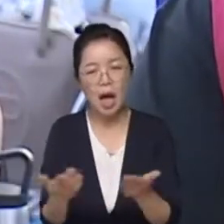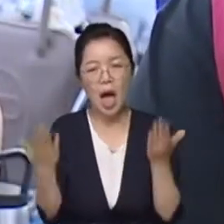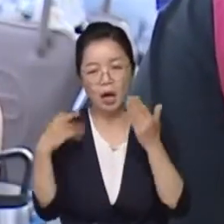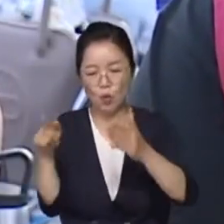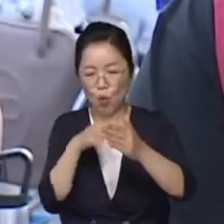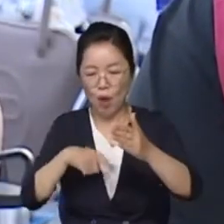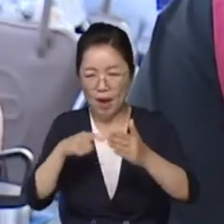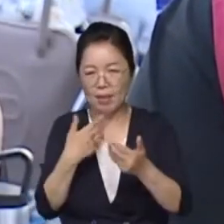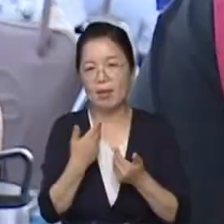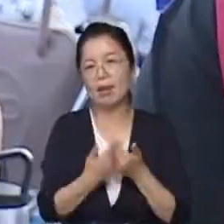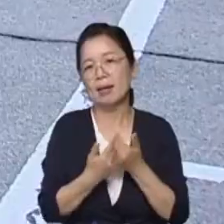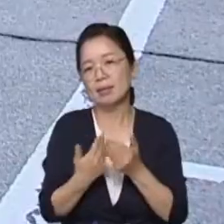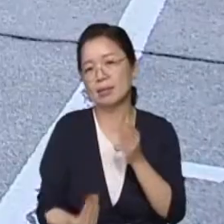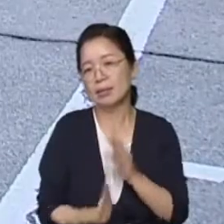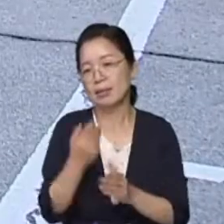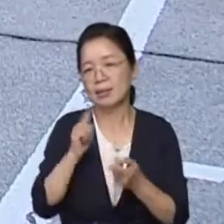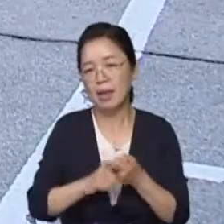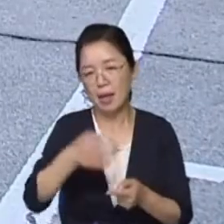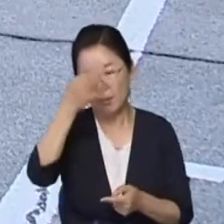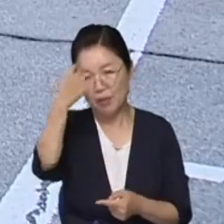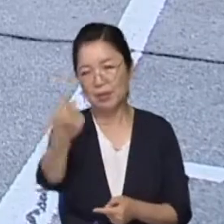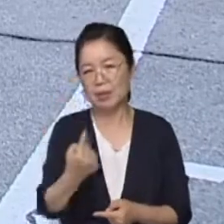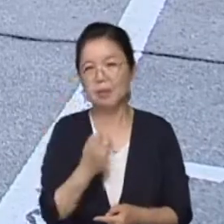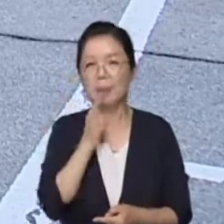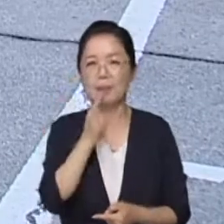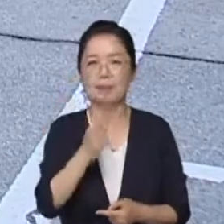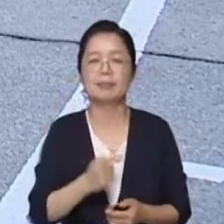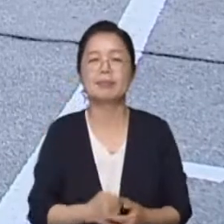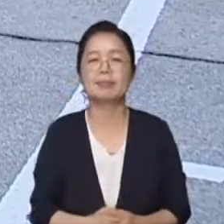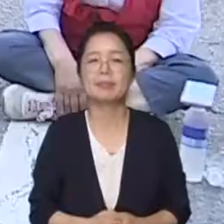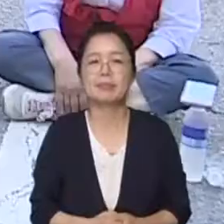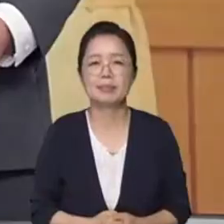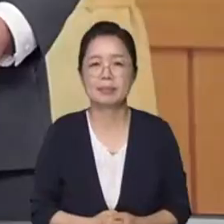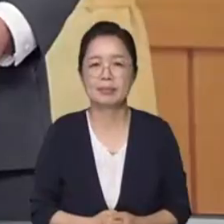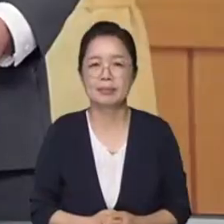현장의 혼란과 갈등에 대해 사과하라고 주장했습니다.